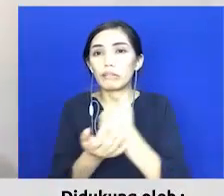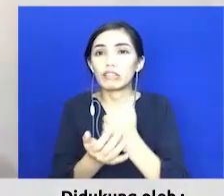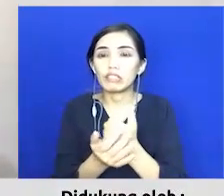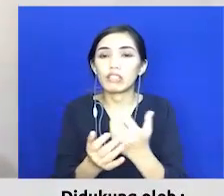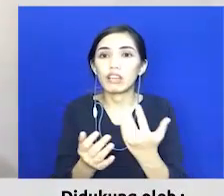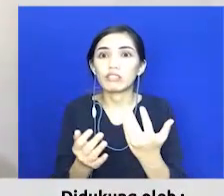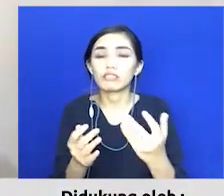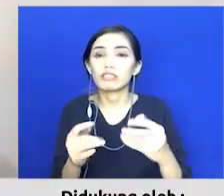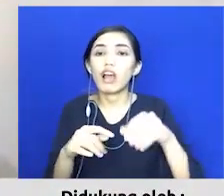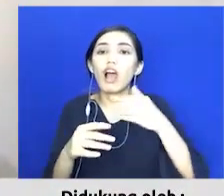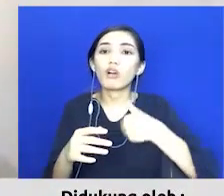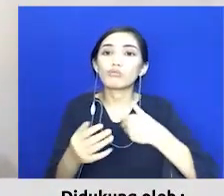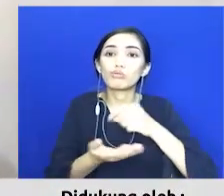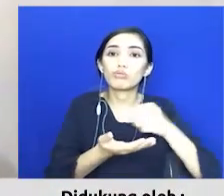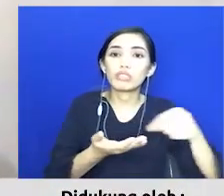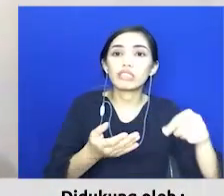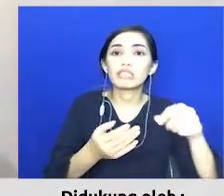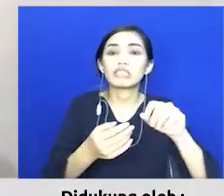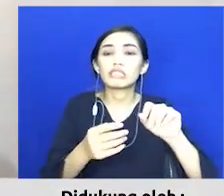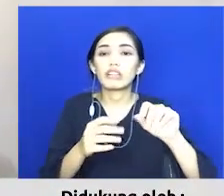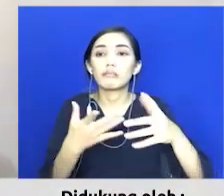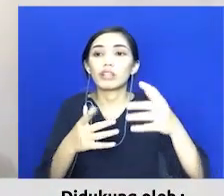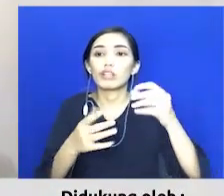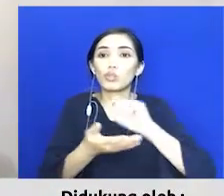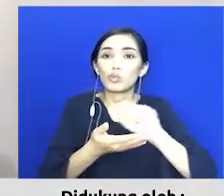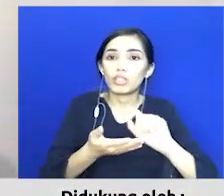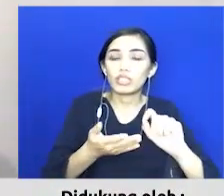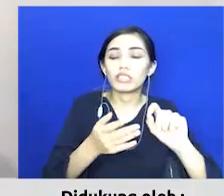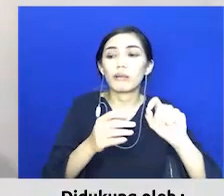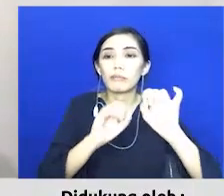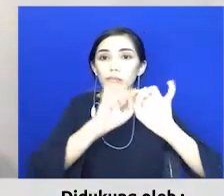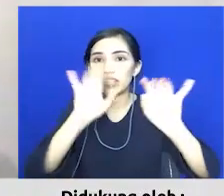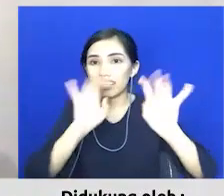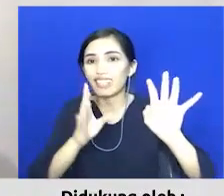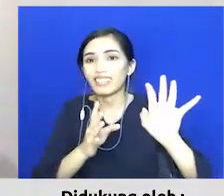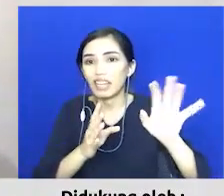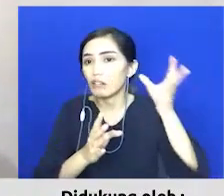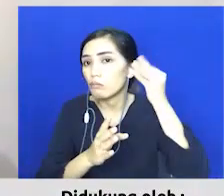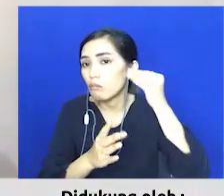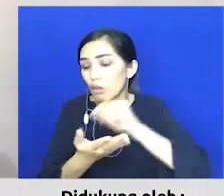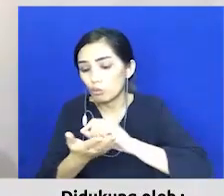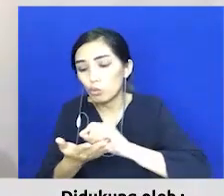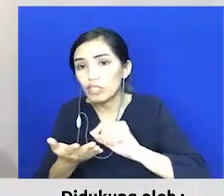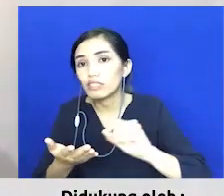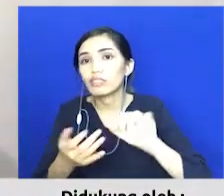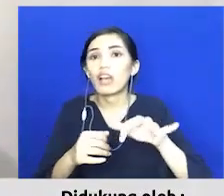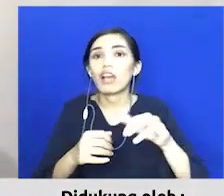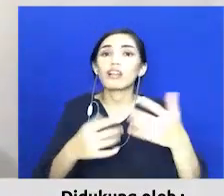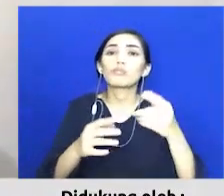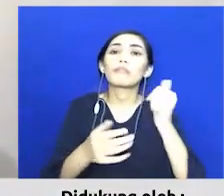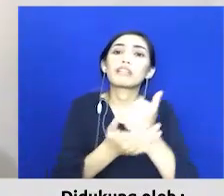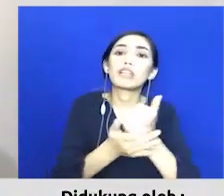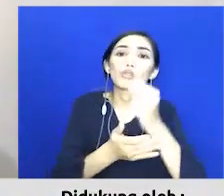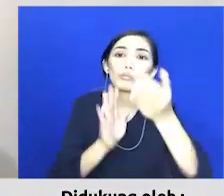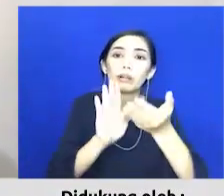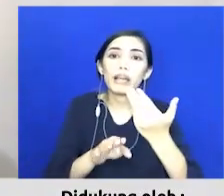mengembalikan fungsi kita sebetulnya sebagai pekerja seni dan film dan budaya apapun itu, bahwa masyarakat ini memang bukan di feeding gitu,